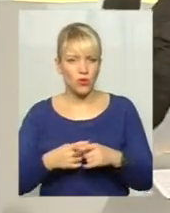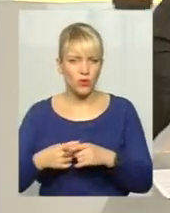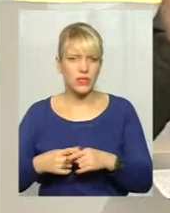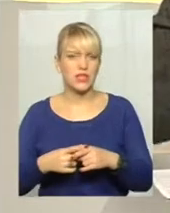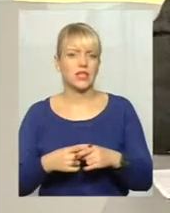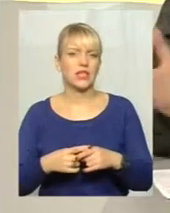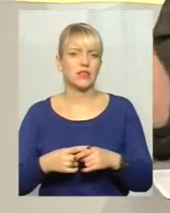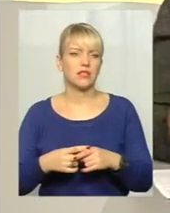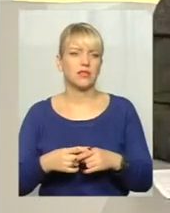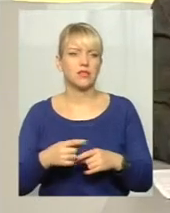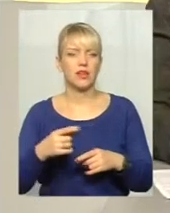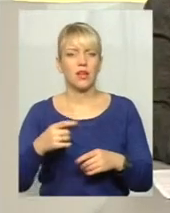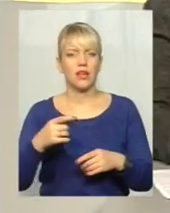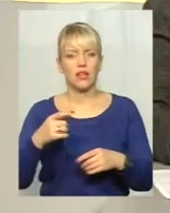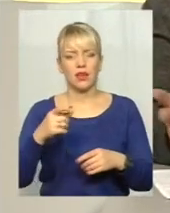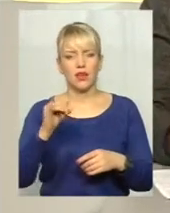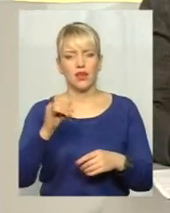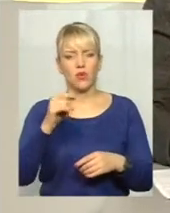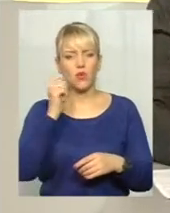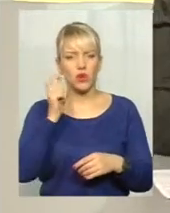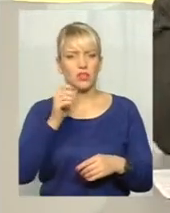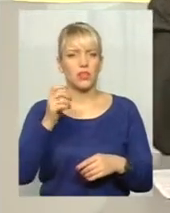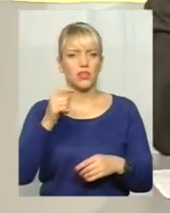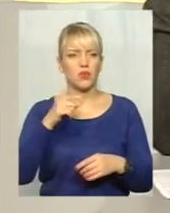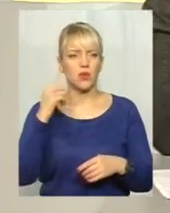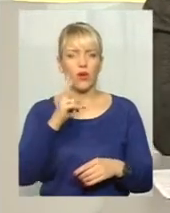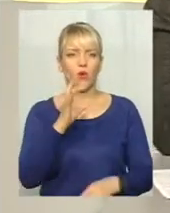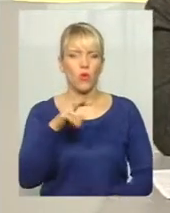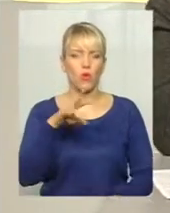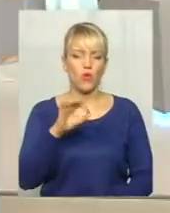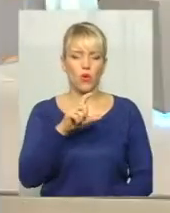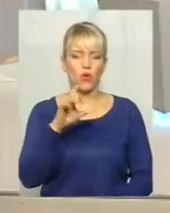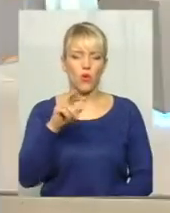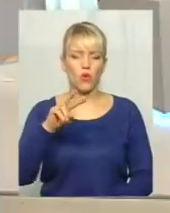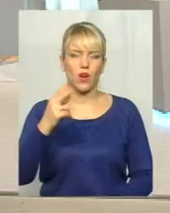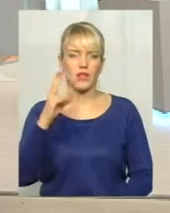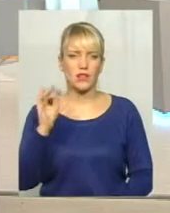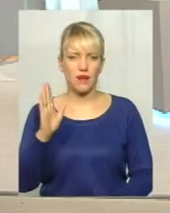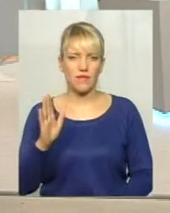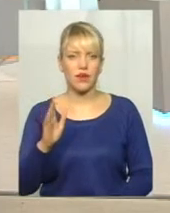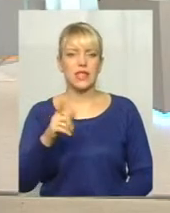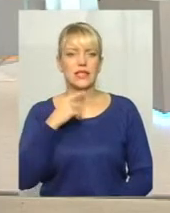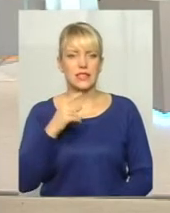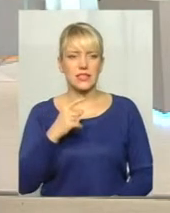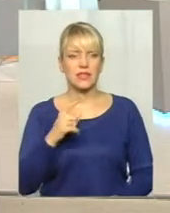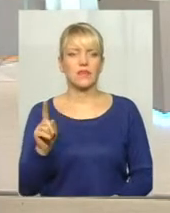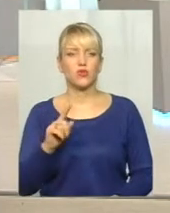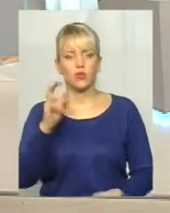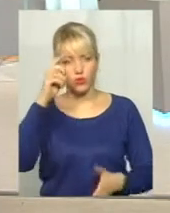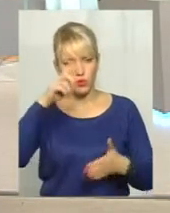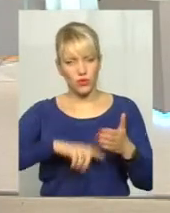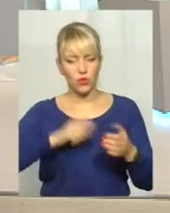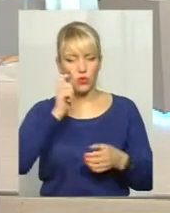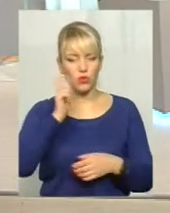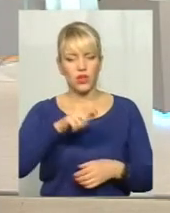довга-довга посада, так би мовити, це громадська організація також, Генрік Ковхольц, він навів такі цікаві цифри щодо довіри